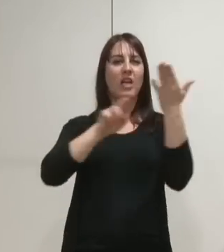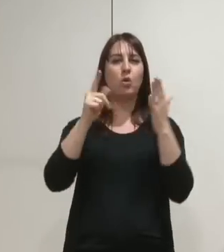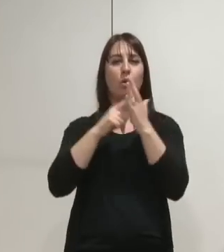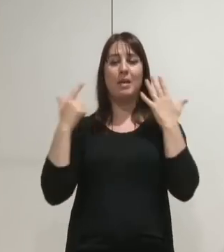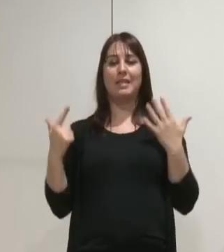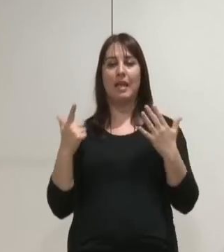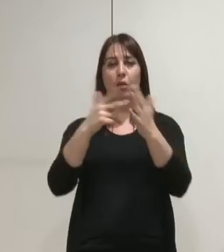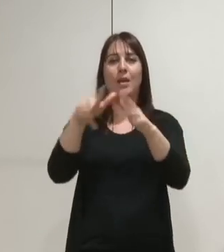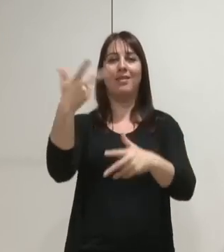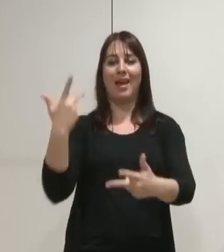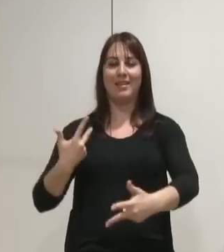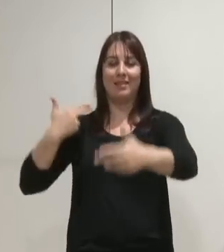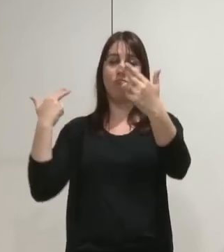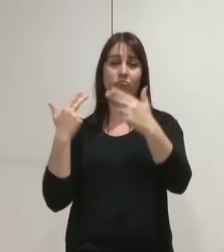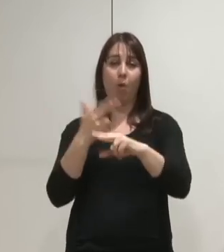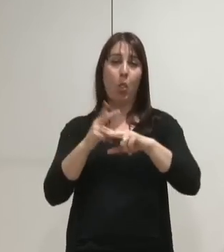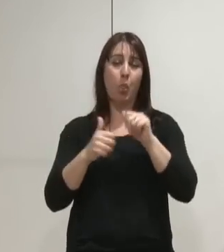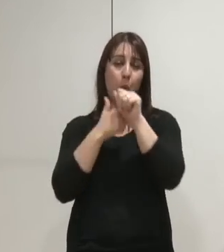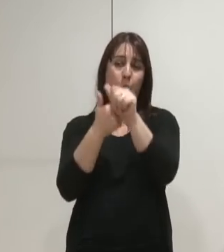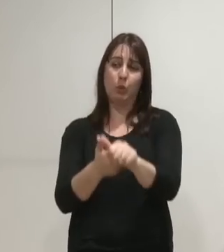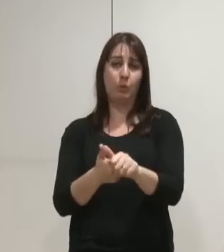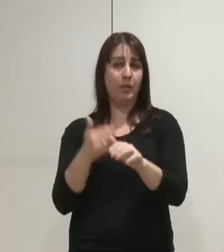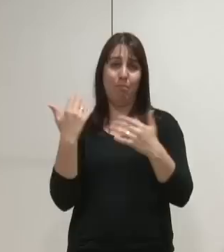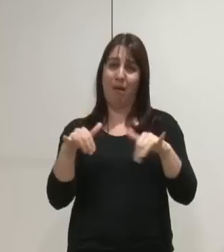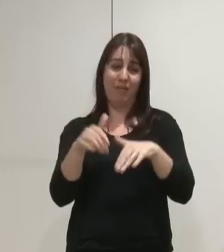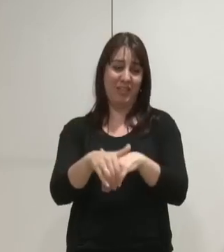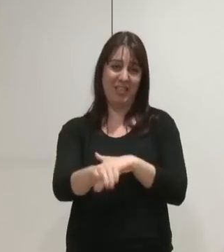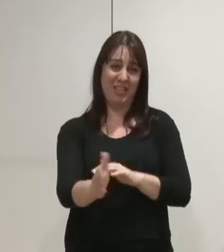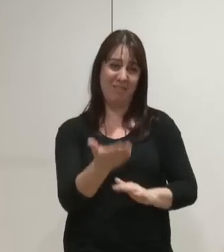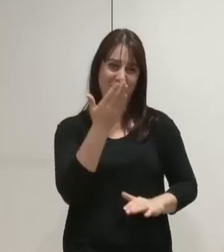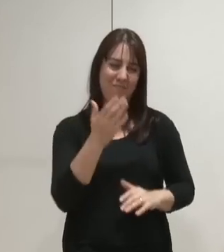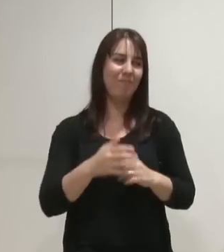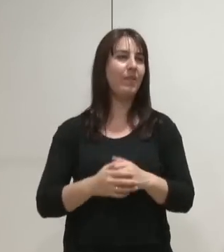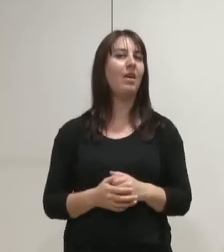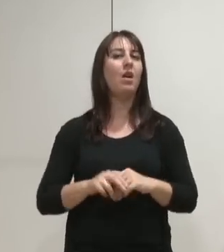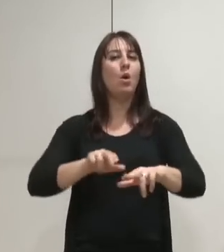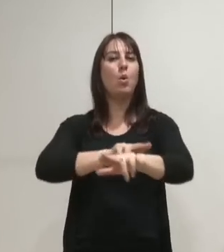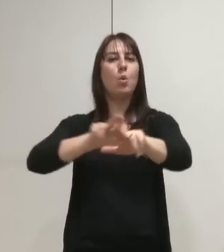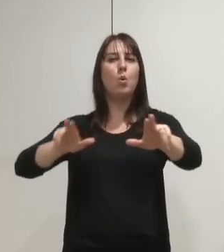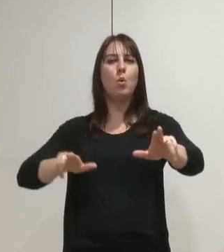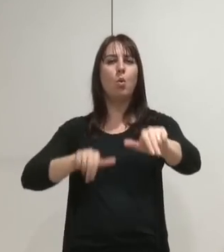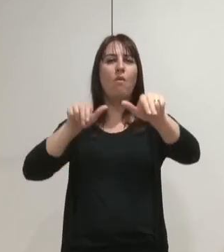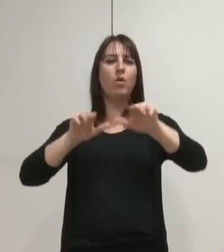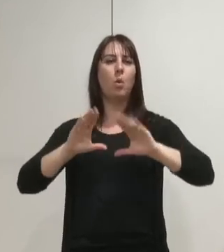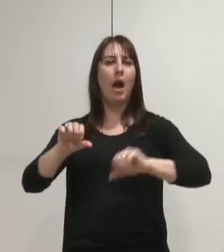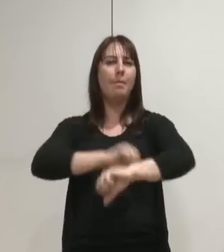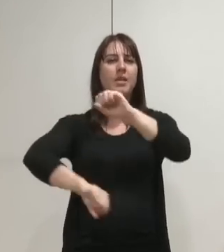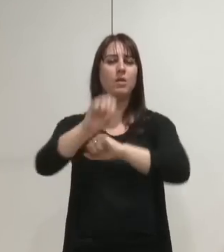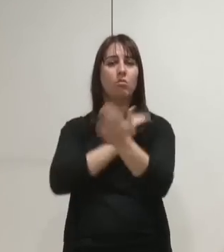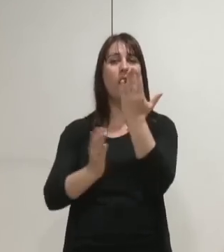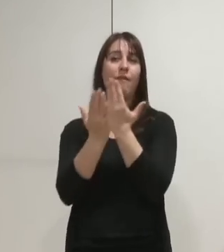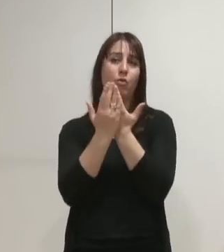2007-23 qui comme son nom l'indique continue encore donc c'est une convention d'application un avenant et une